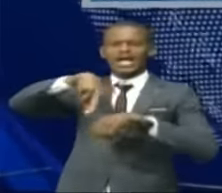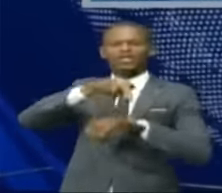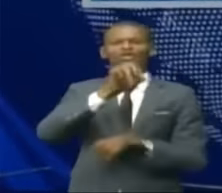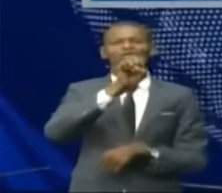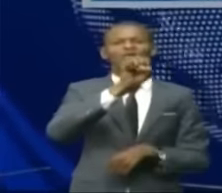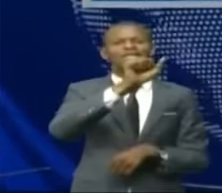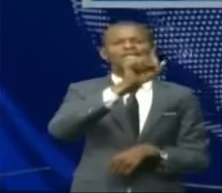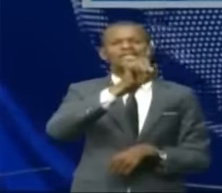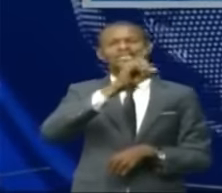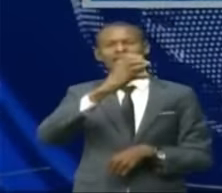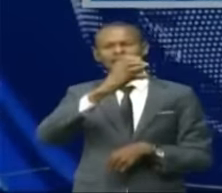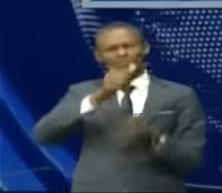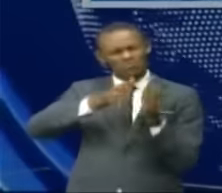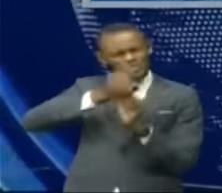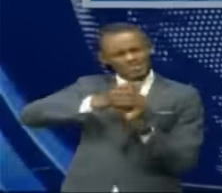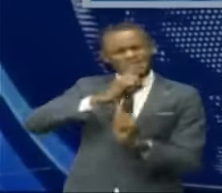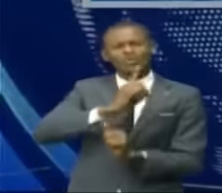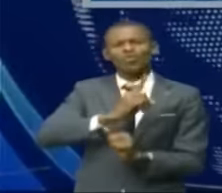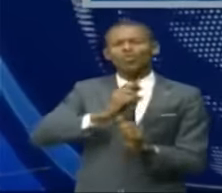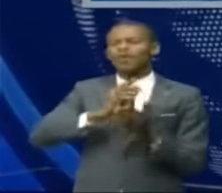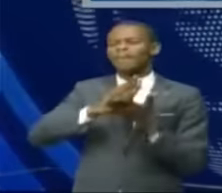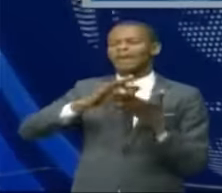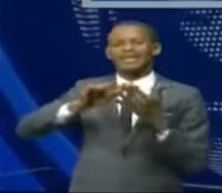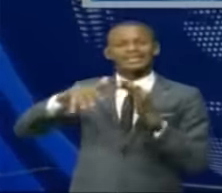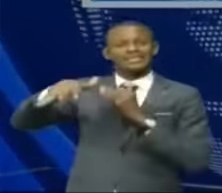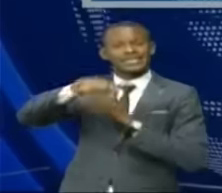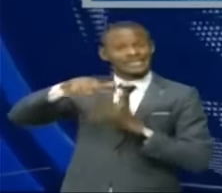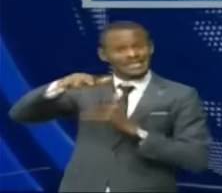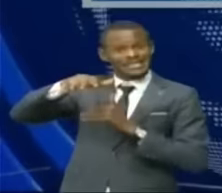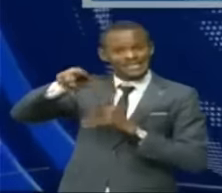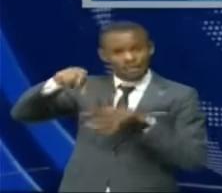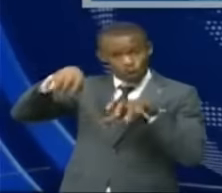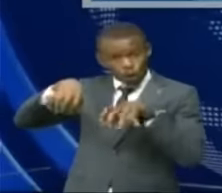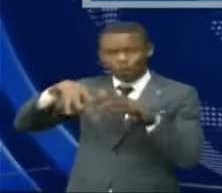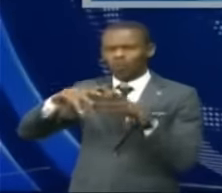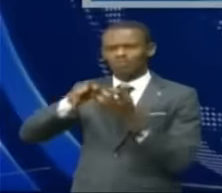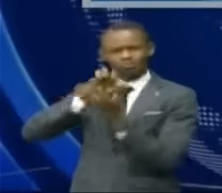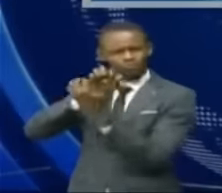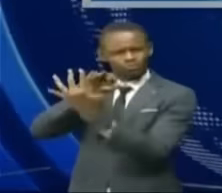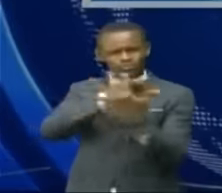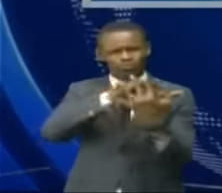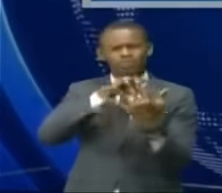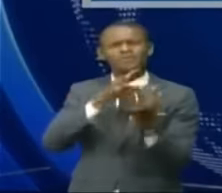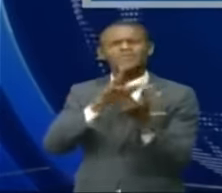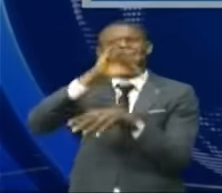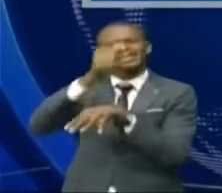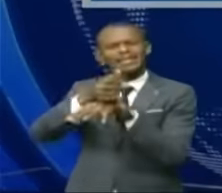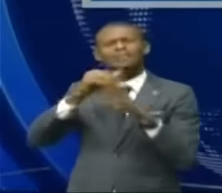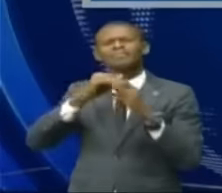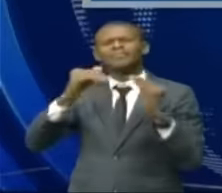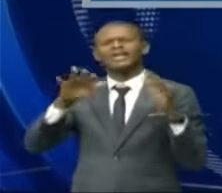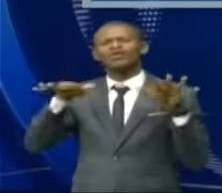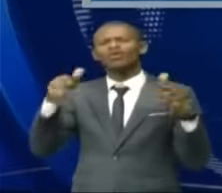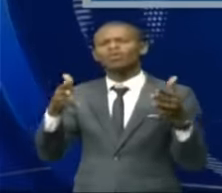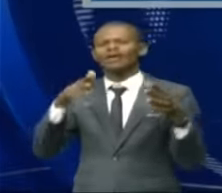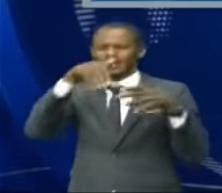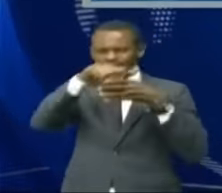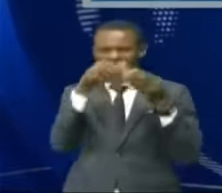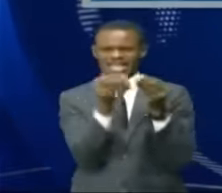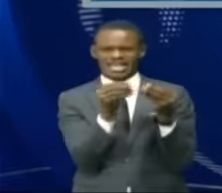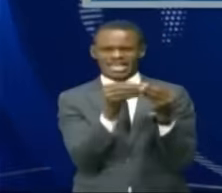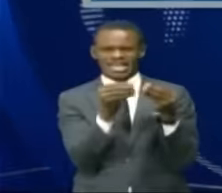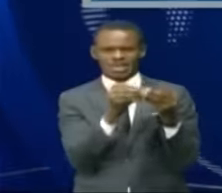la RDC, de la force de la SADC, Sami Diarsi, sont au cœur de ces échanges. Vendredi, experts